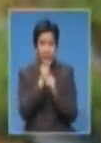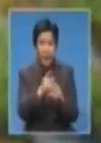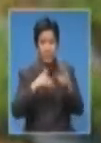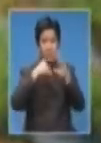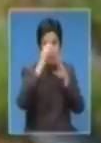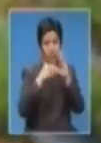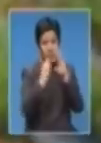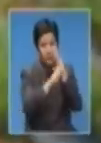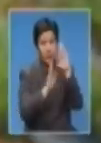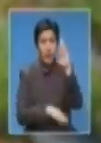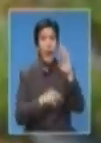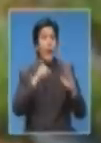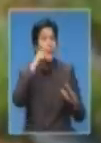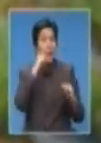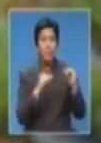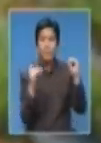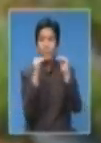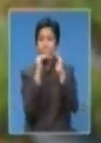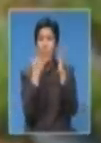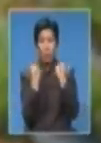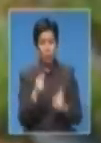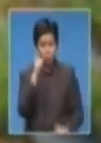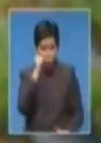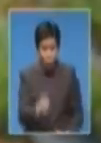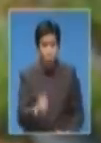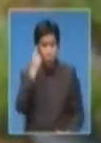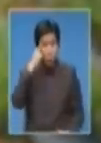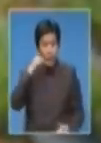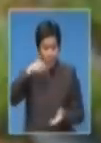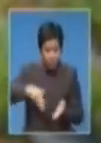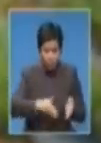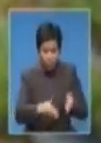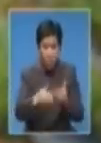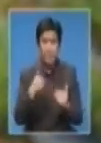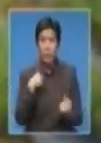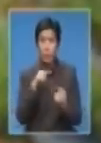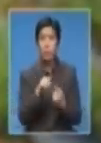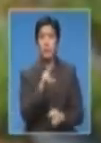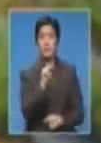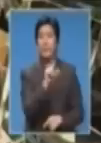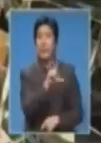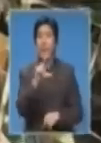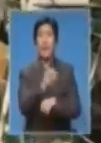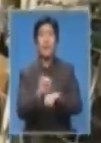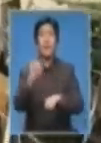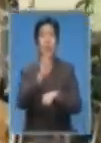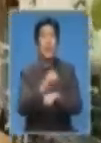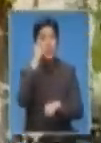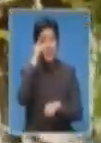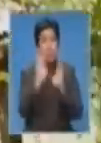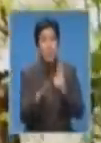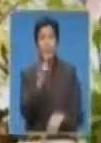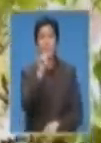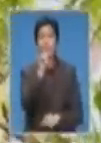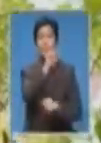มาณน้ำในพื้นที่วันนี้ต้องยอมรับว่าพื้นที่เกษตรอยู่ในเขตชลประทานนั้นครอบคลุมเพียง30ล้านไร่นะครับประมาณแค่ 20%